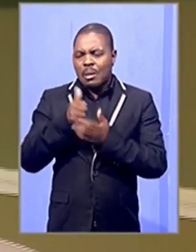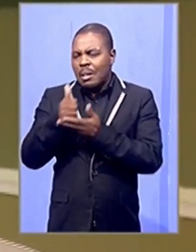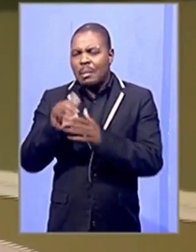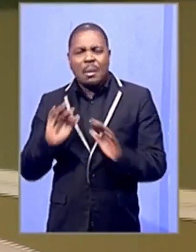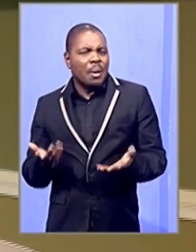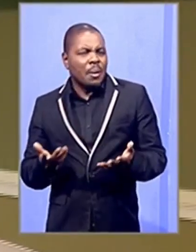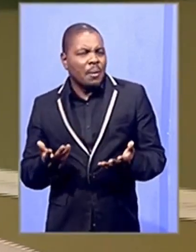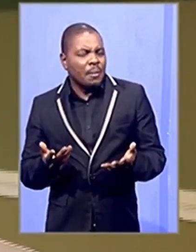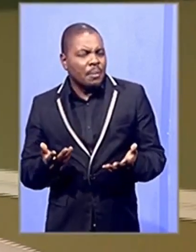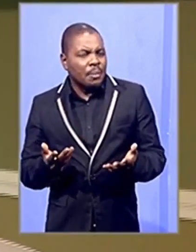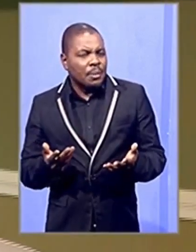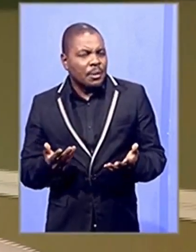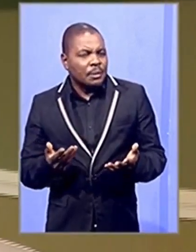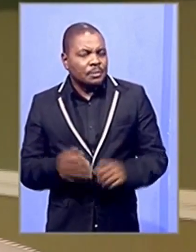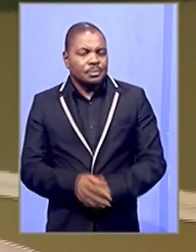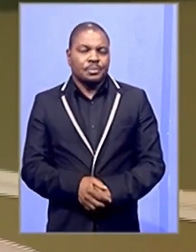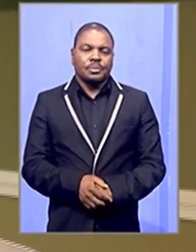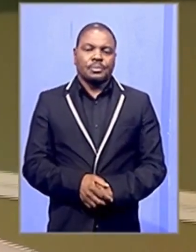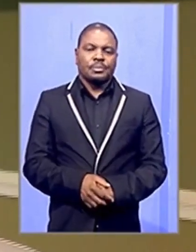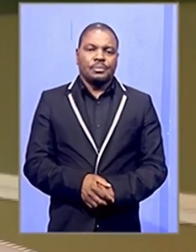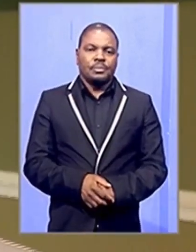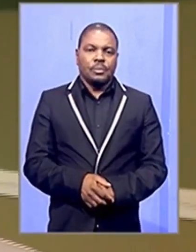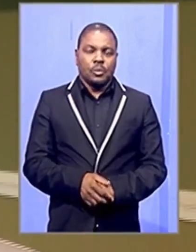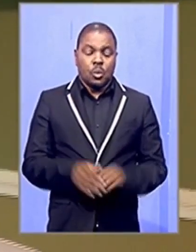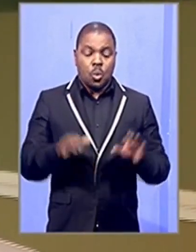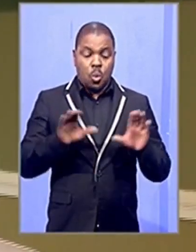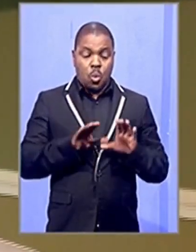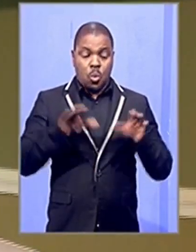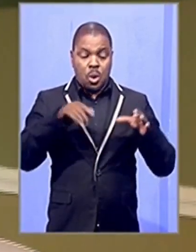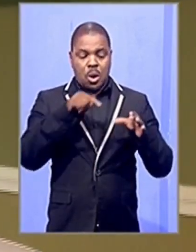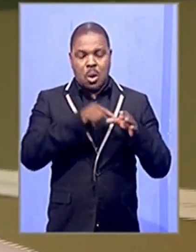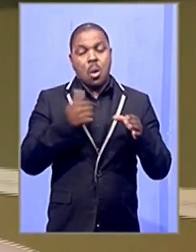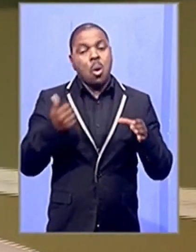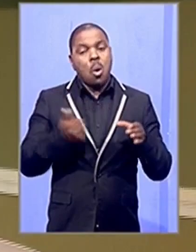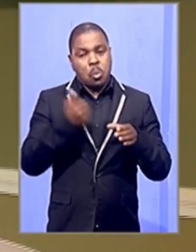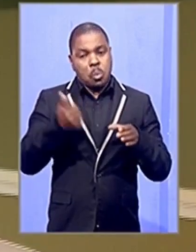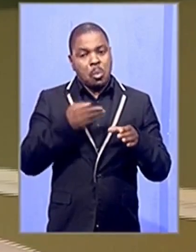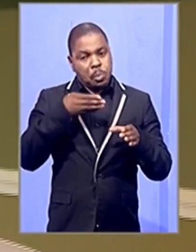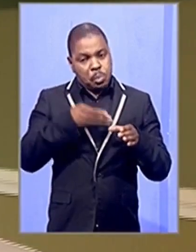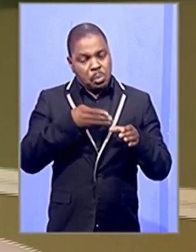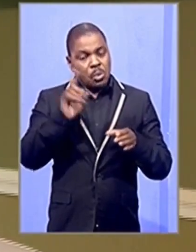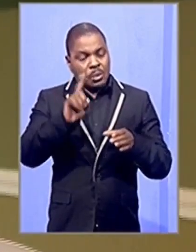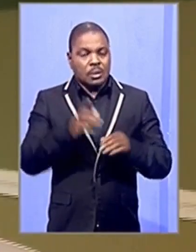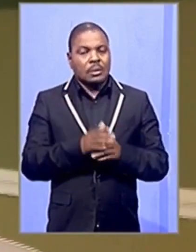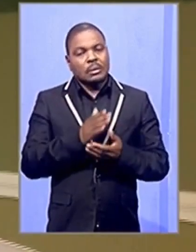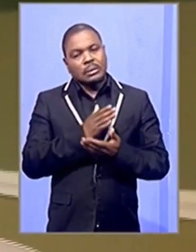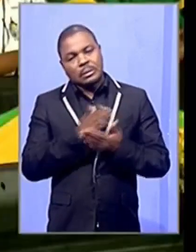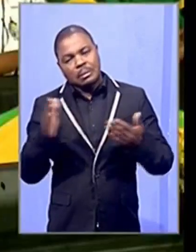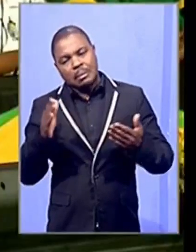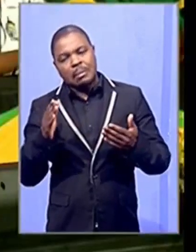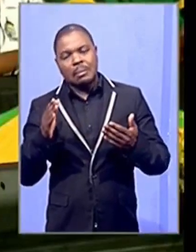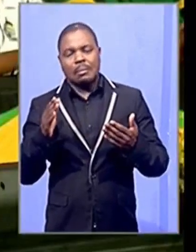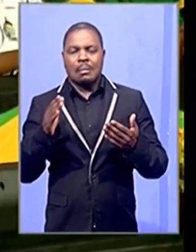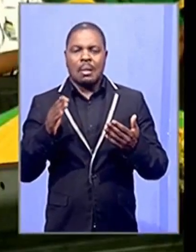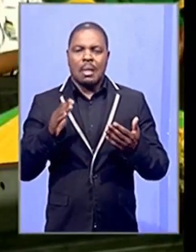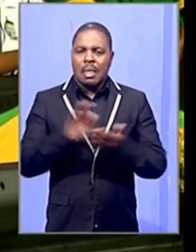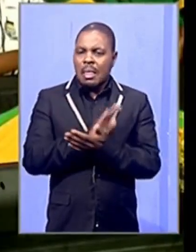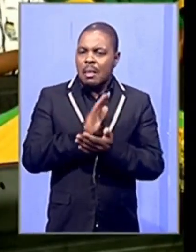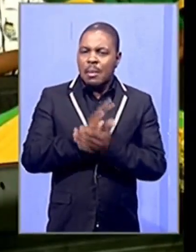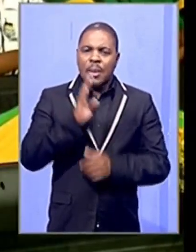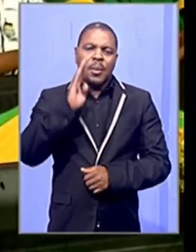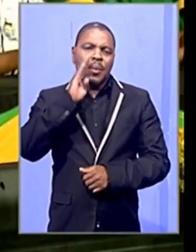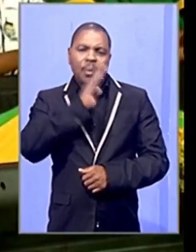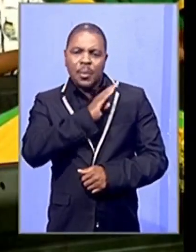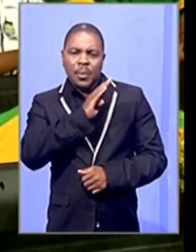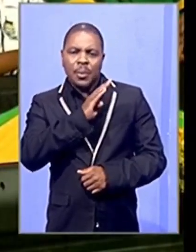Eba ntho e se e le teng ka hare ho mokgatlo ya hore ba bang ha ba sa thabela